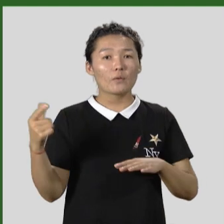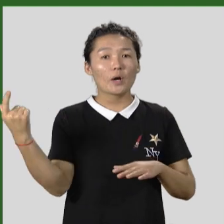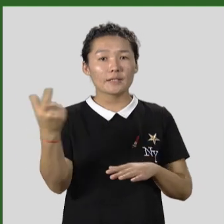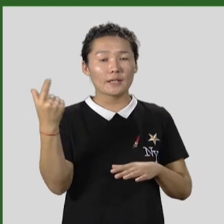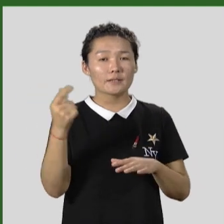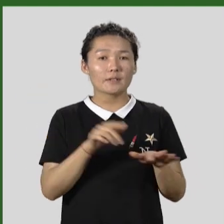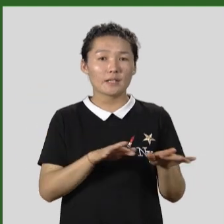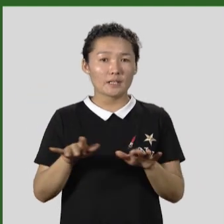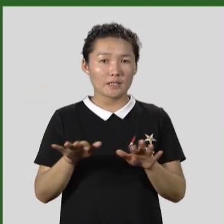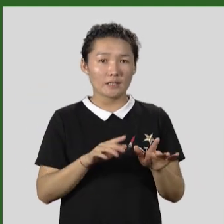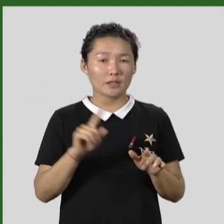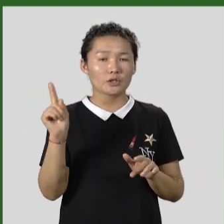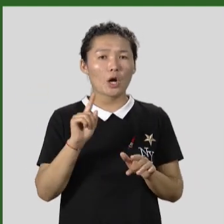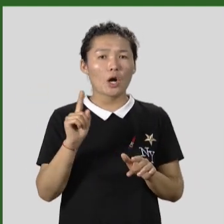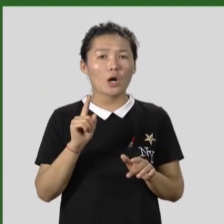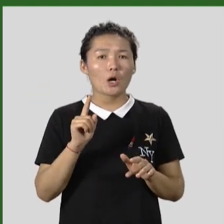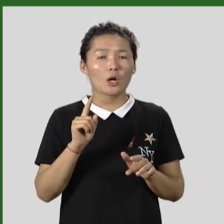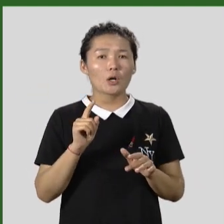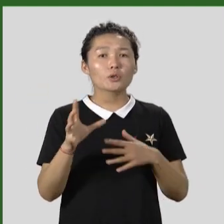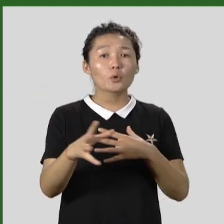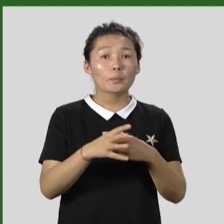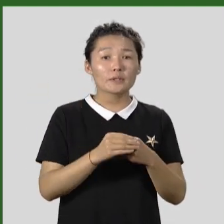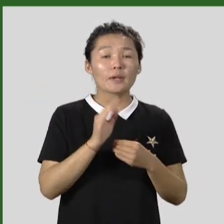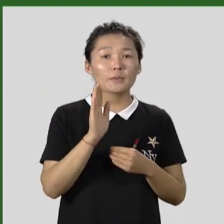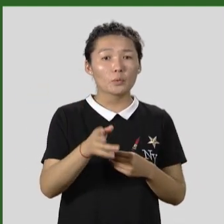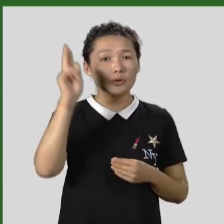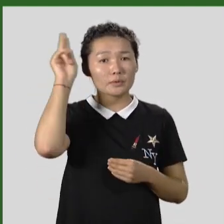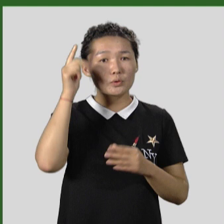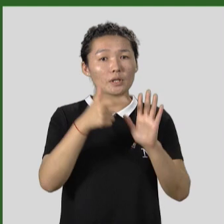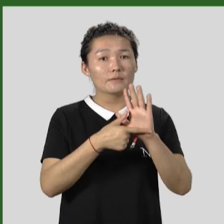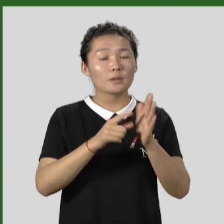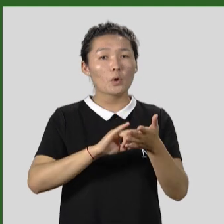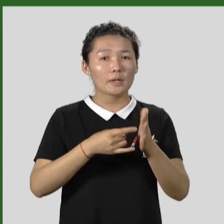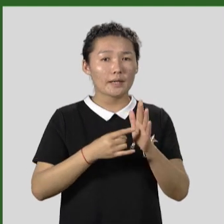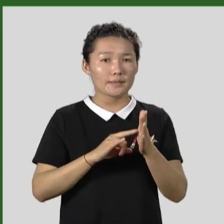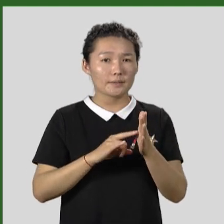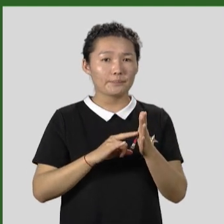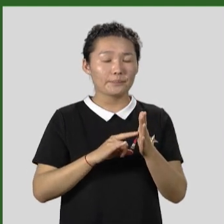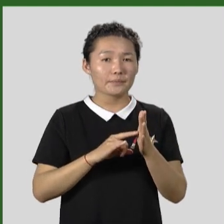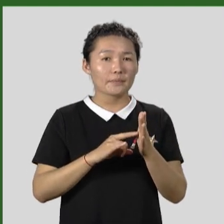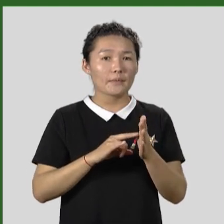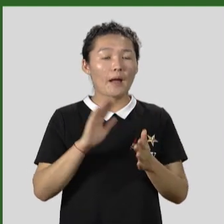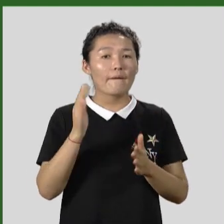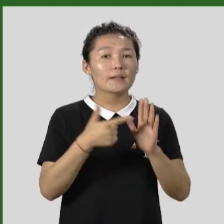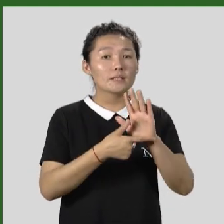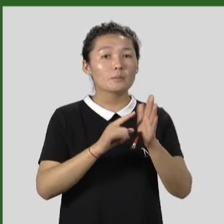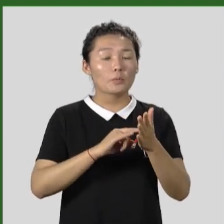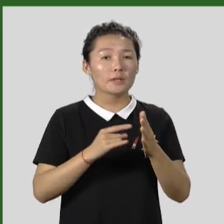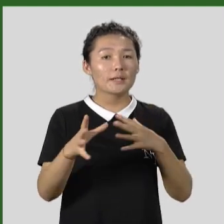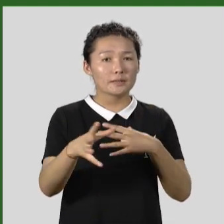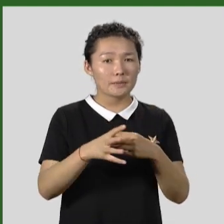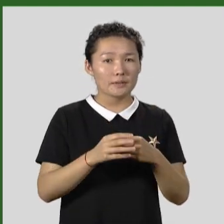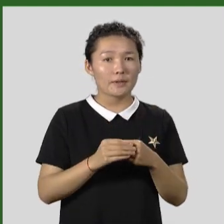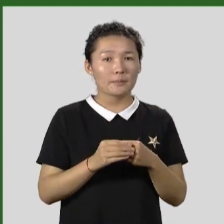деятельности. А что же мы с вами будем изучать в 7 классе? В 7 классе мы с вами